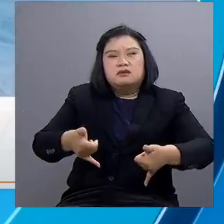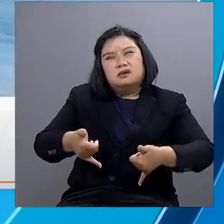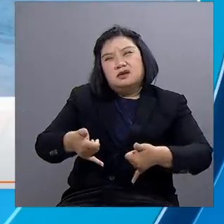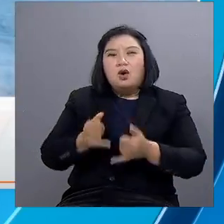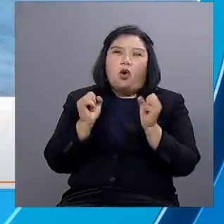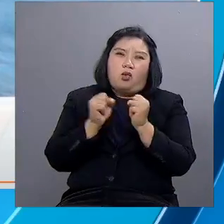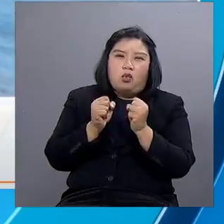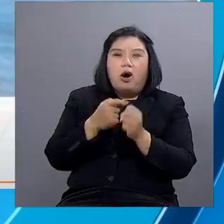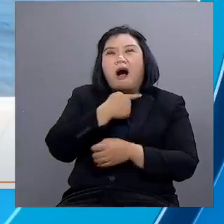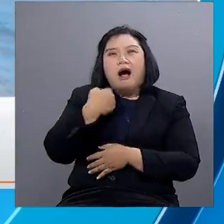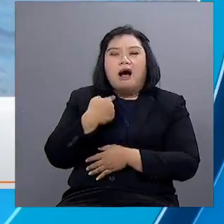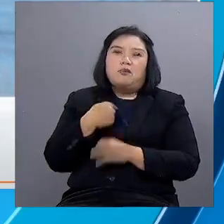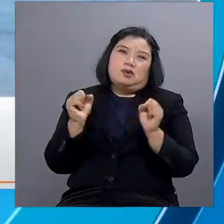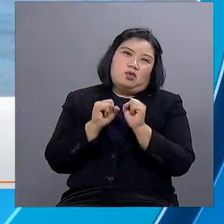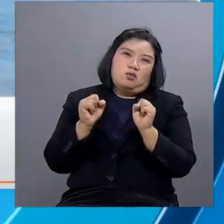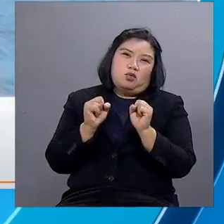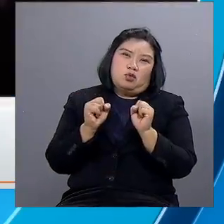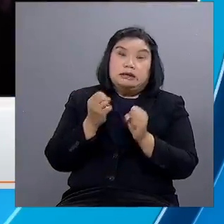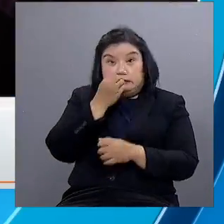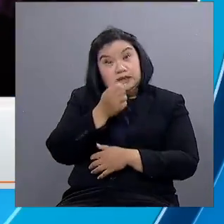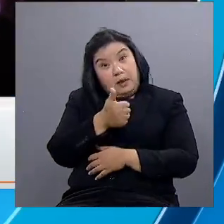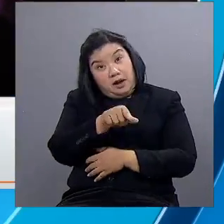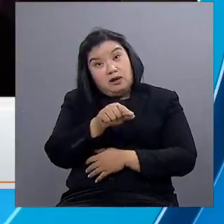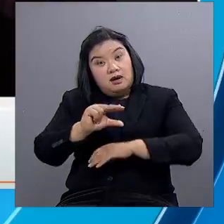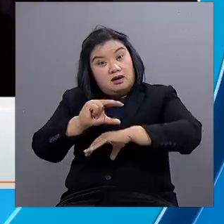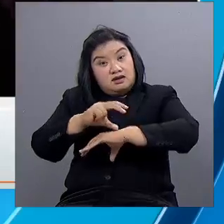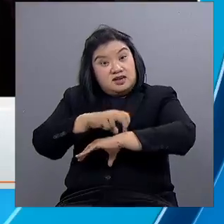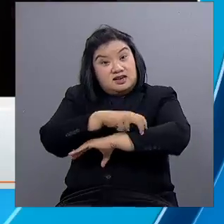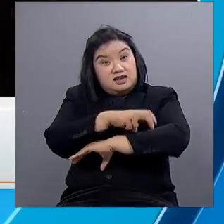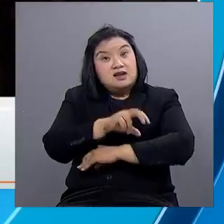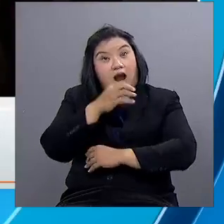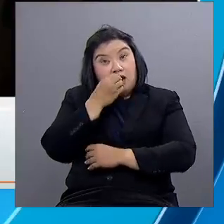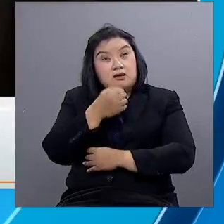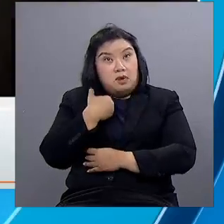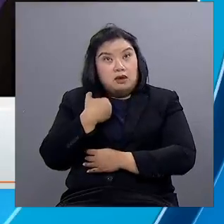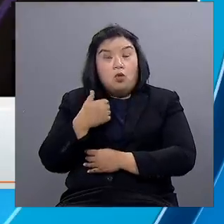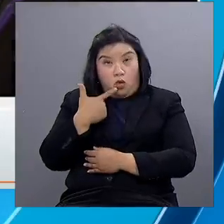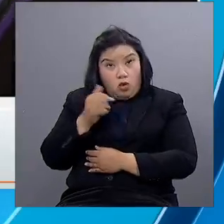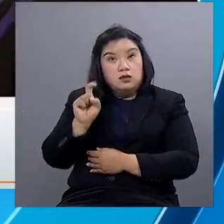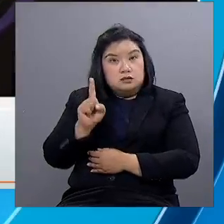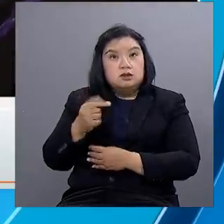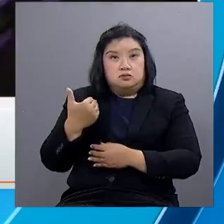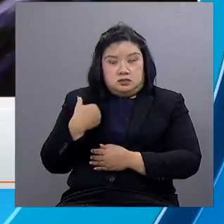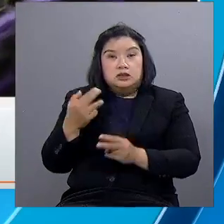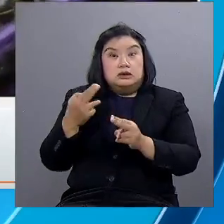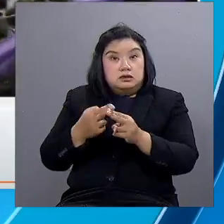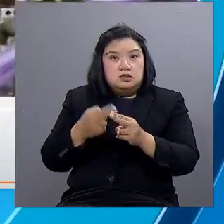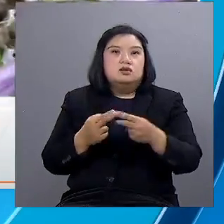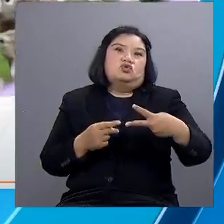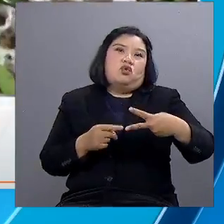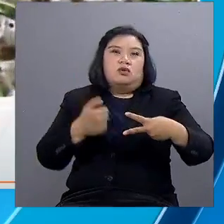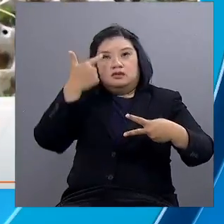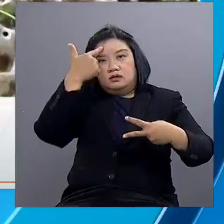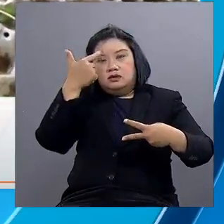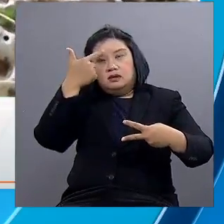จิ้งหรีดแทนคุณกล้ากินหรือเปล่าล่ะแต่ผมชอบนะจิ้งหรีดเนี่ยอร่อยอย่างที่เขาบอกว่ามี2สายพันธุ์ใช่ไหมที่ได้รับความนิยมส